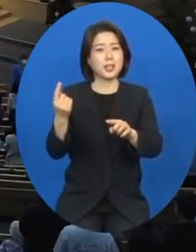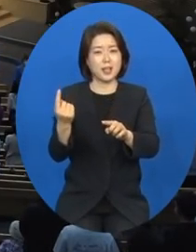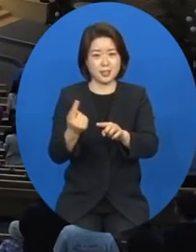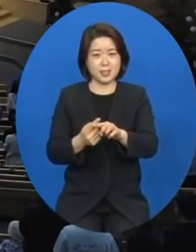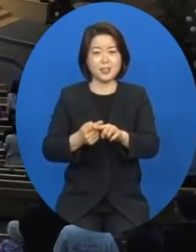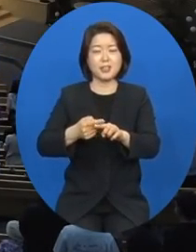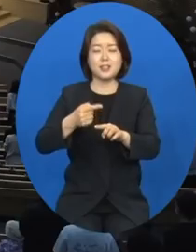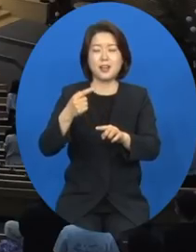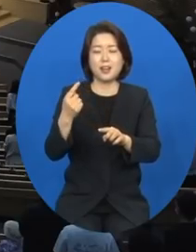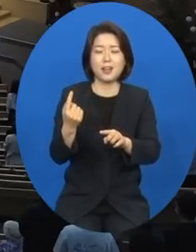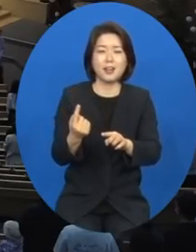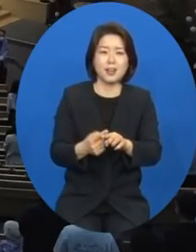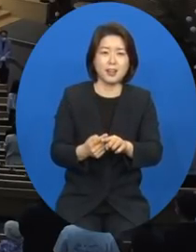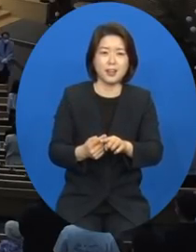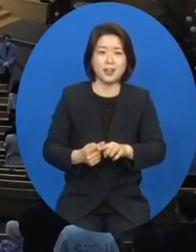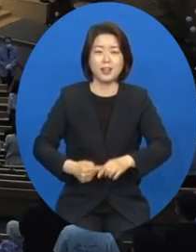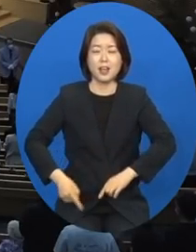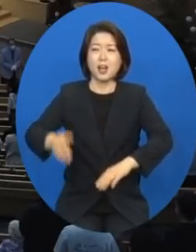worn